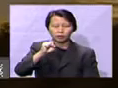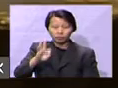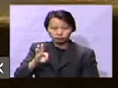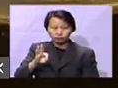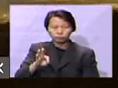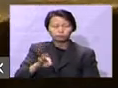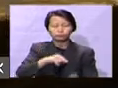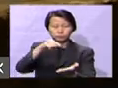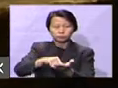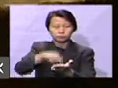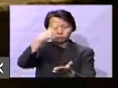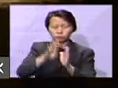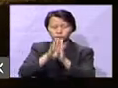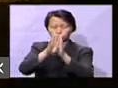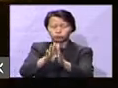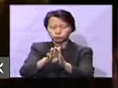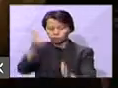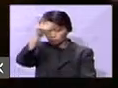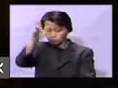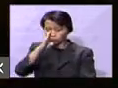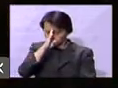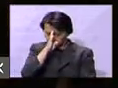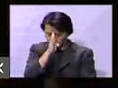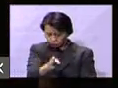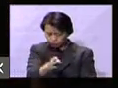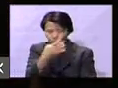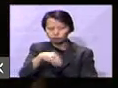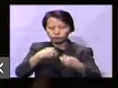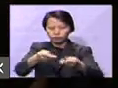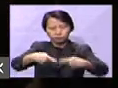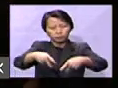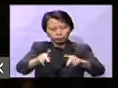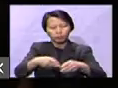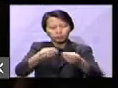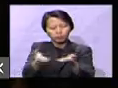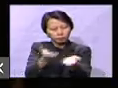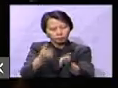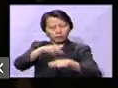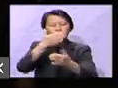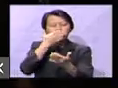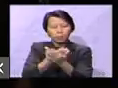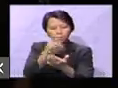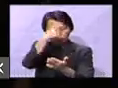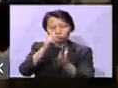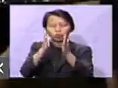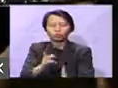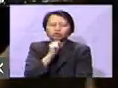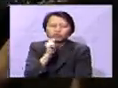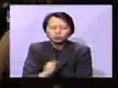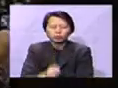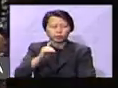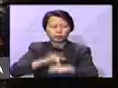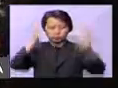berkata inisiatif itu adalah bukti keprihatinan kerajaan dalam memberi peluang dan perkhidmatan lebih baik kepada warga emas di seluruh